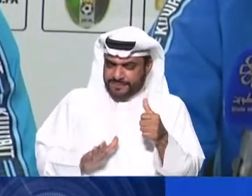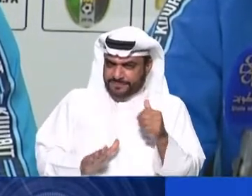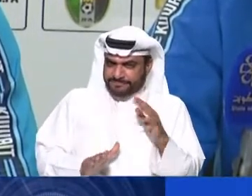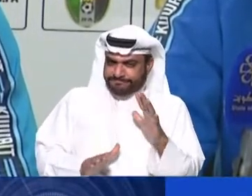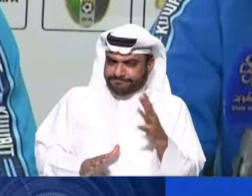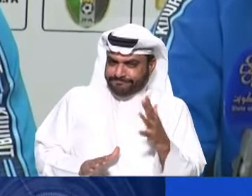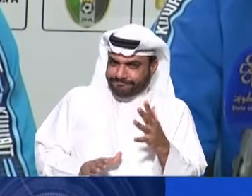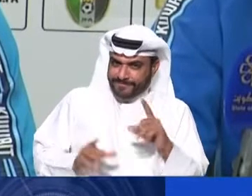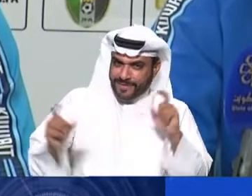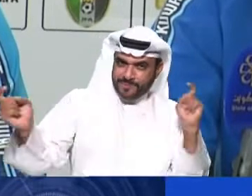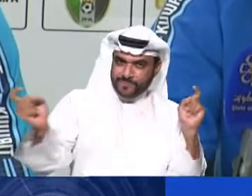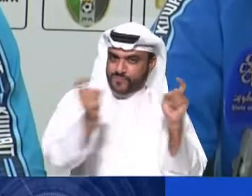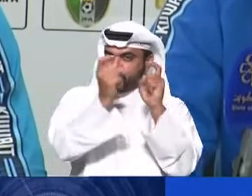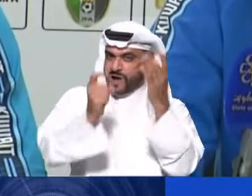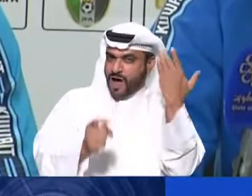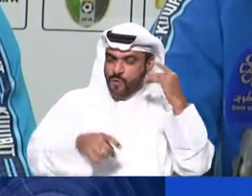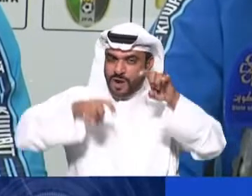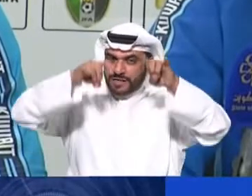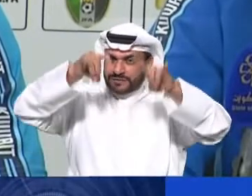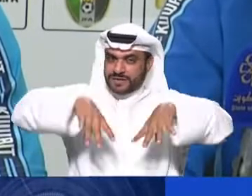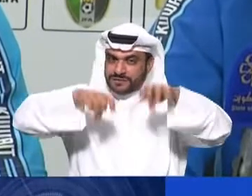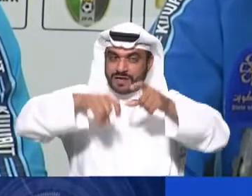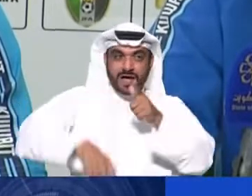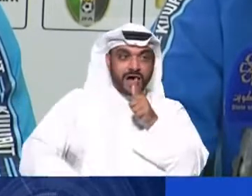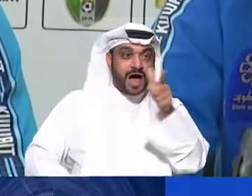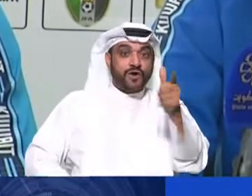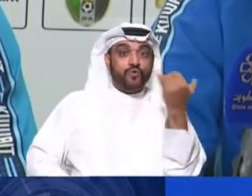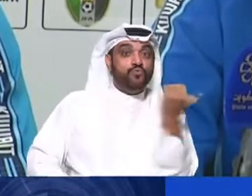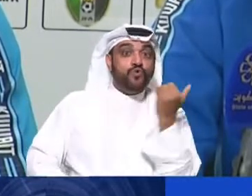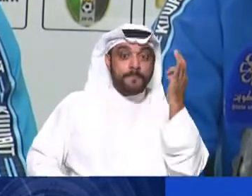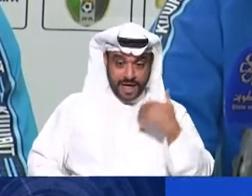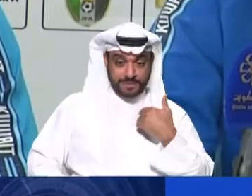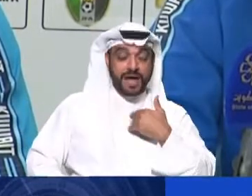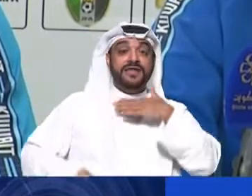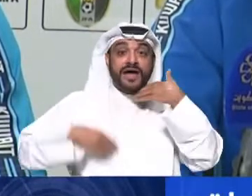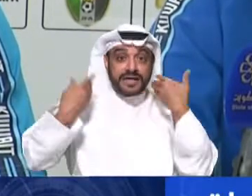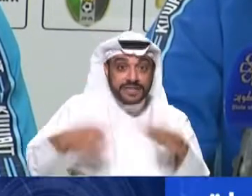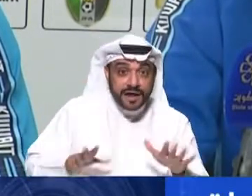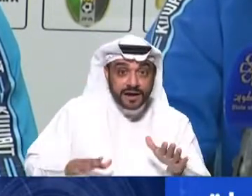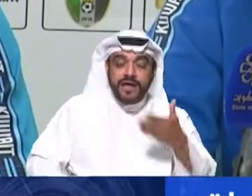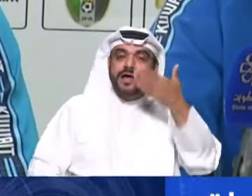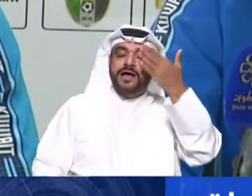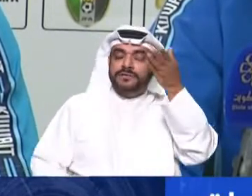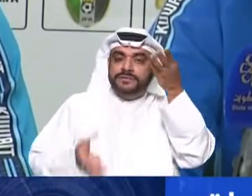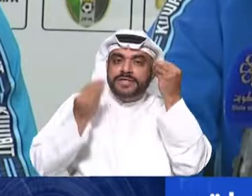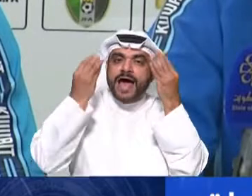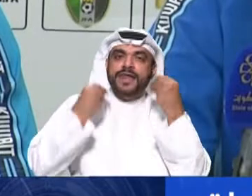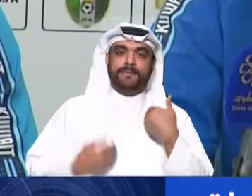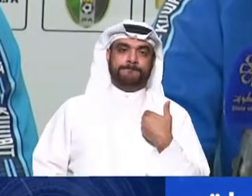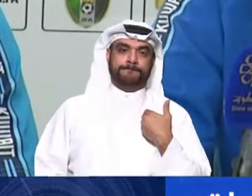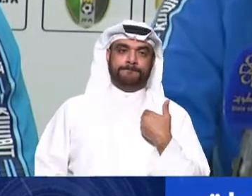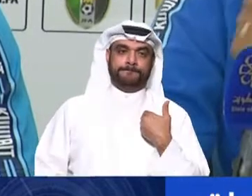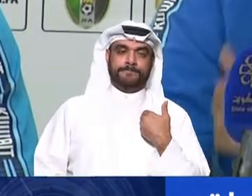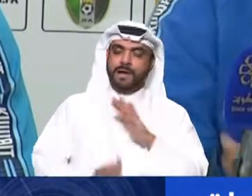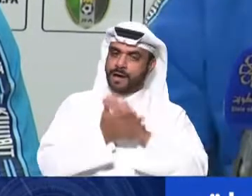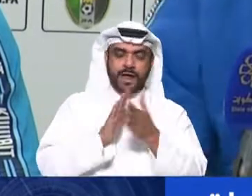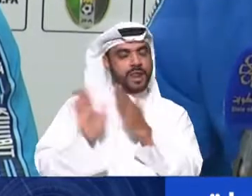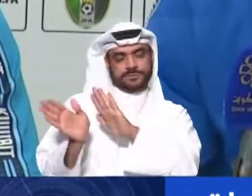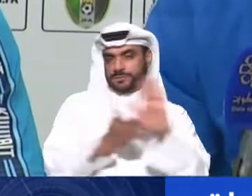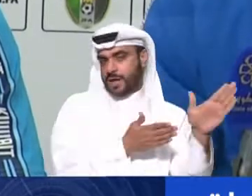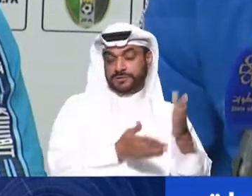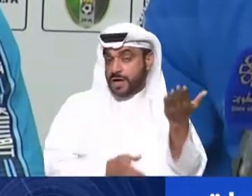مستوانا مع المنتخب الأسترالي. أنا عندي قاعدة اللي ما يخسر ما يفوز، فهذه مباراة، مجرد مباراة وانتهت من برنامجنا